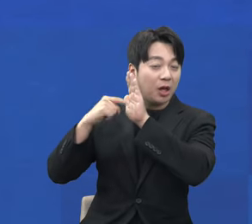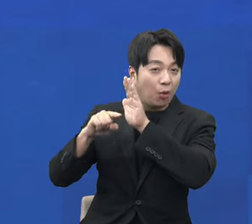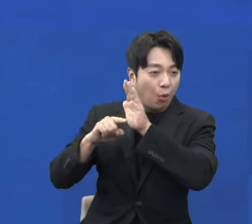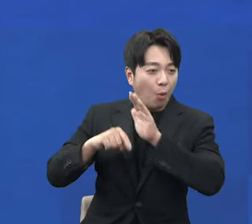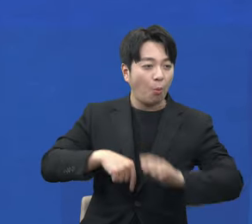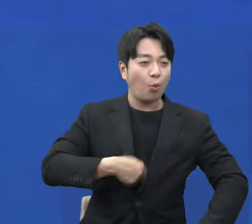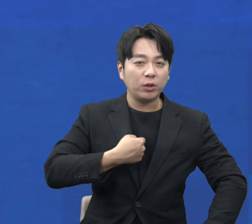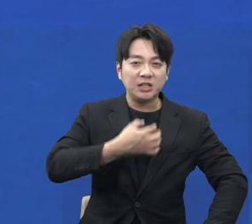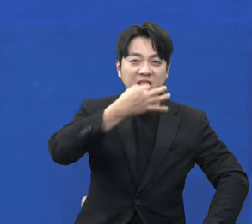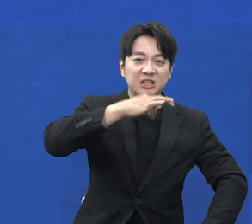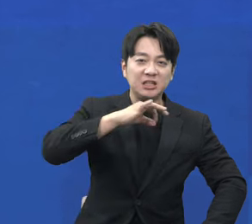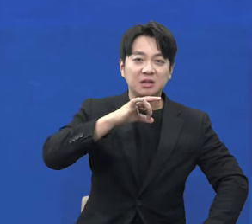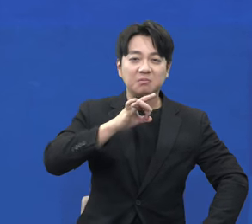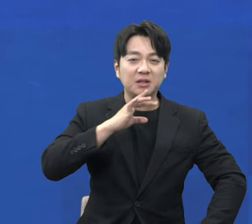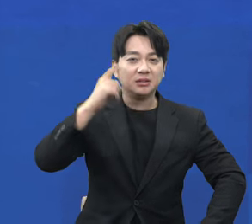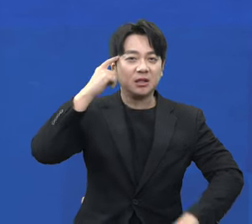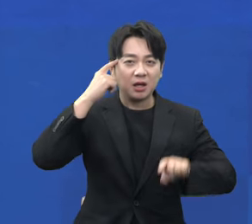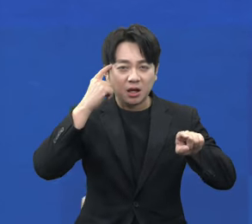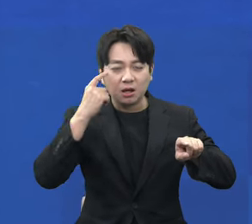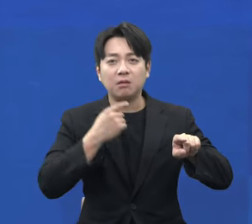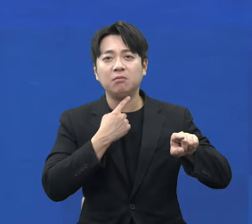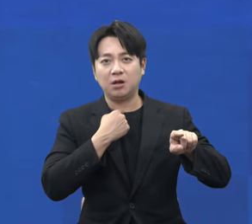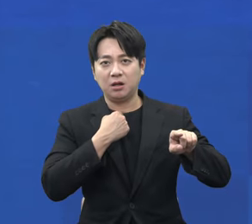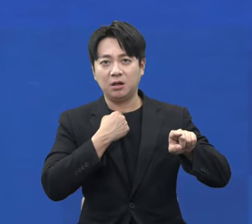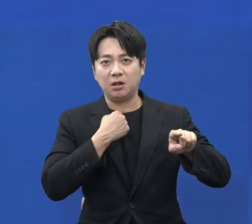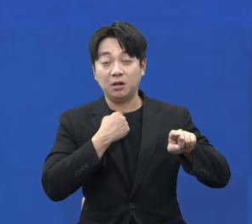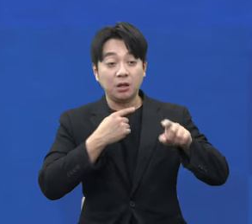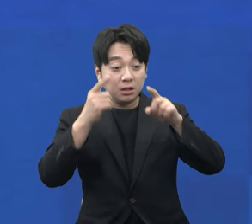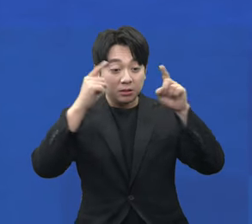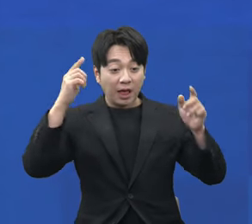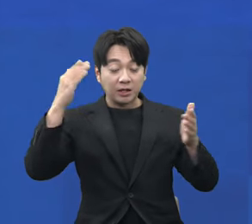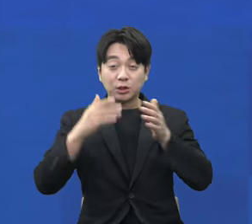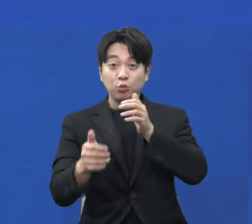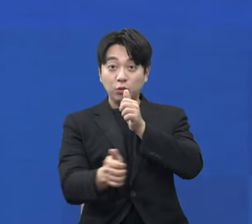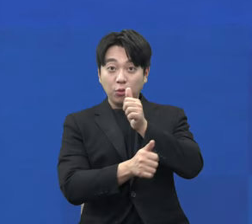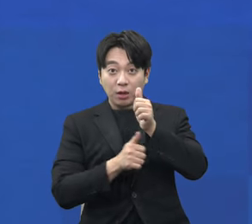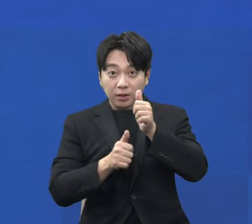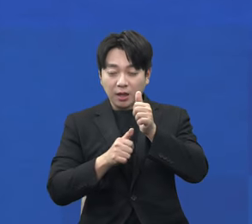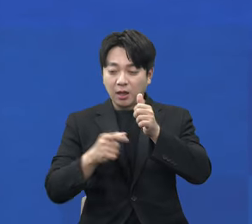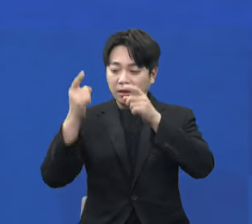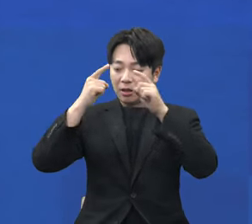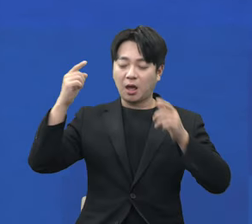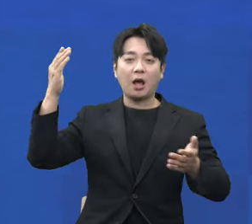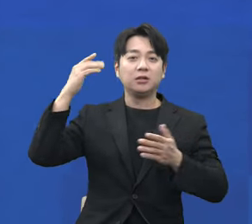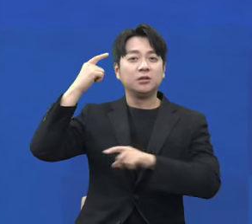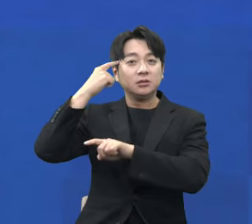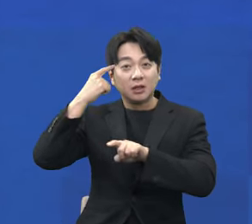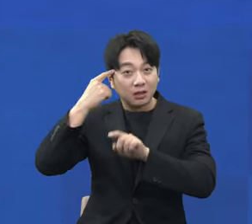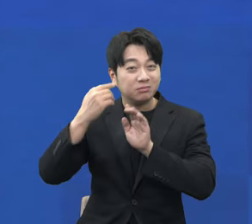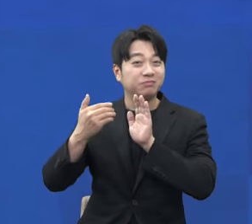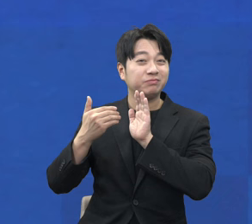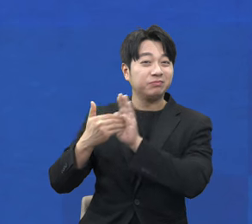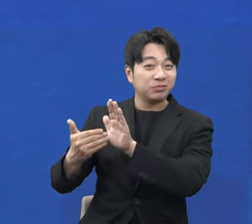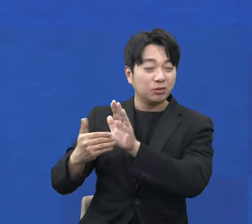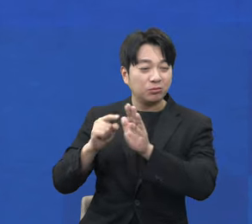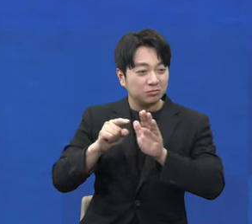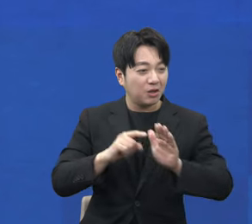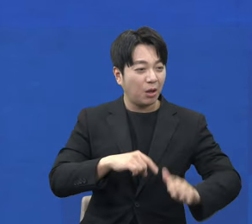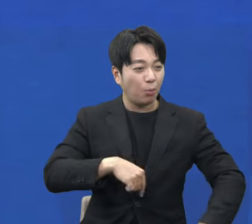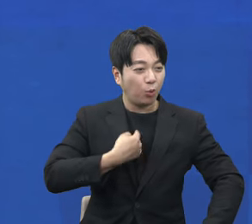급급했습니다 대학생 위원회의 머릿속에 대학생은 없었고 그렇게 우리는 우울한 개구리로 전락하고